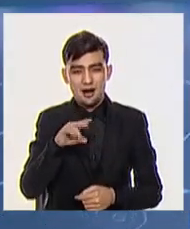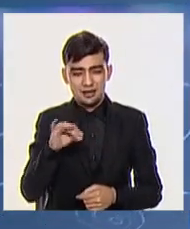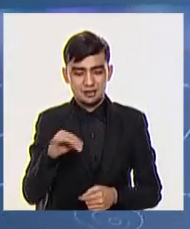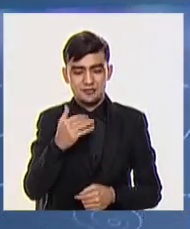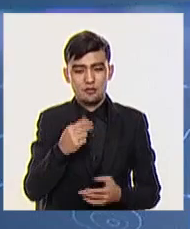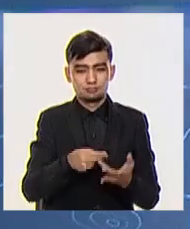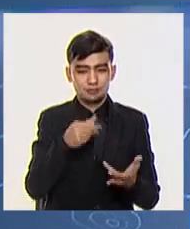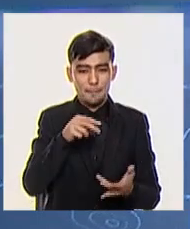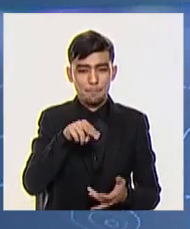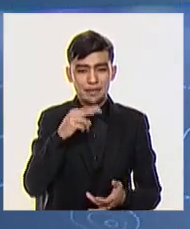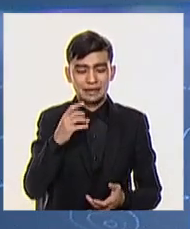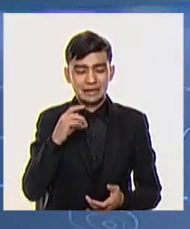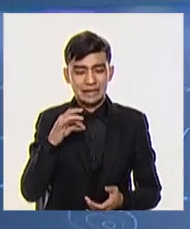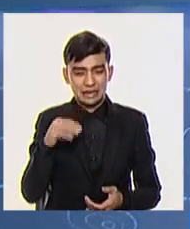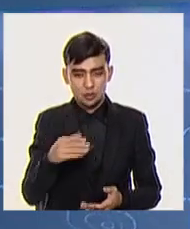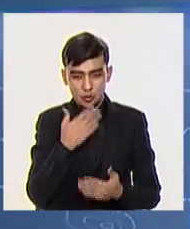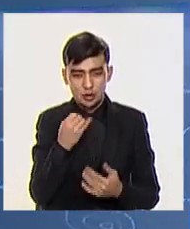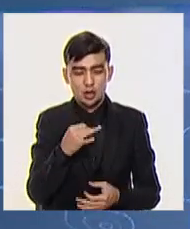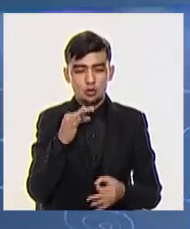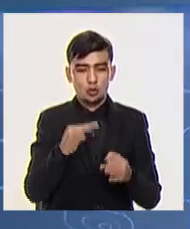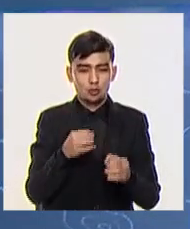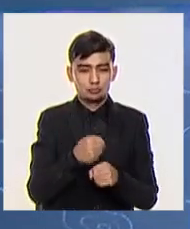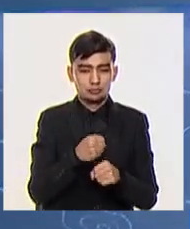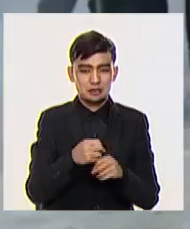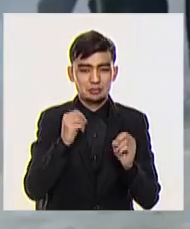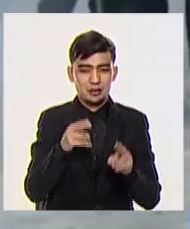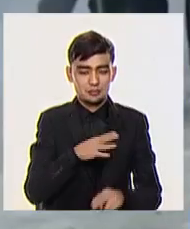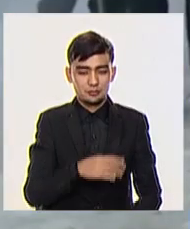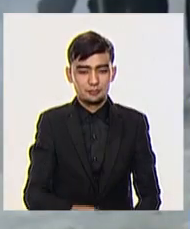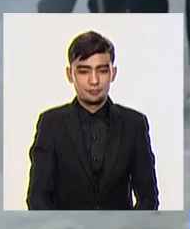сынамасының жоқтығынан жылжымалы сот ұйымдастырылыпты.